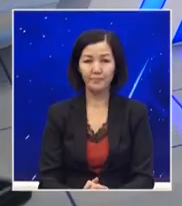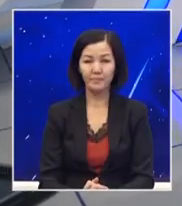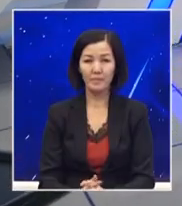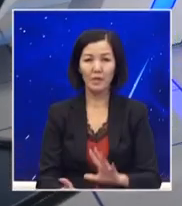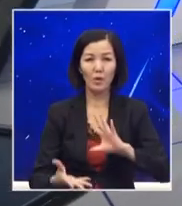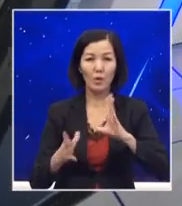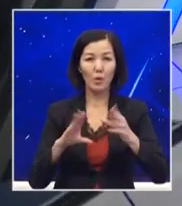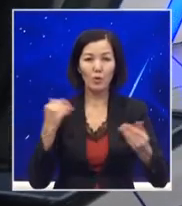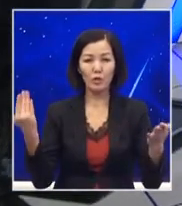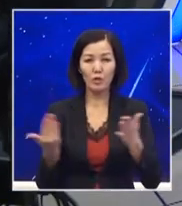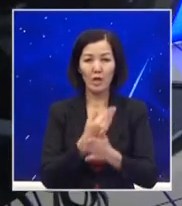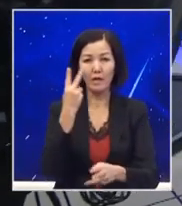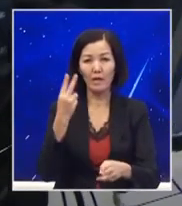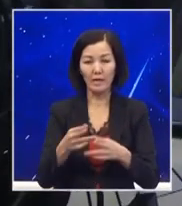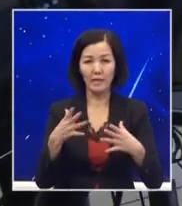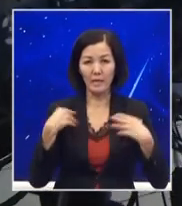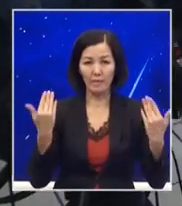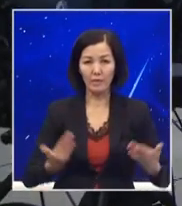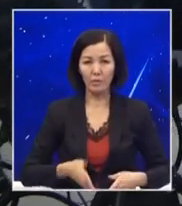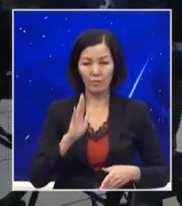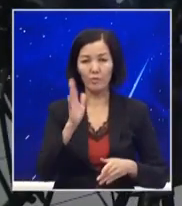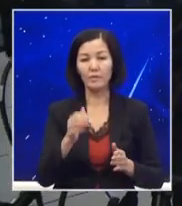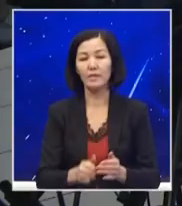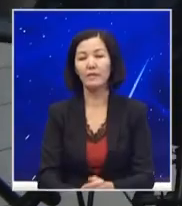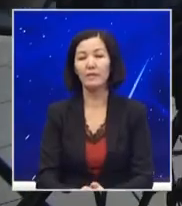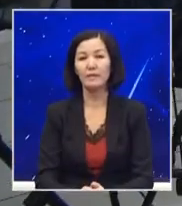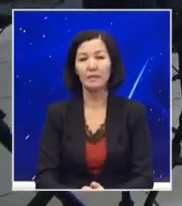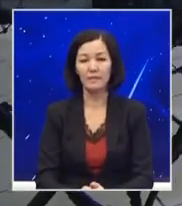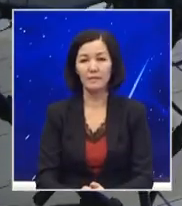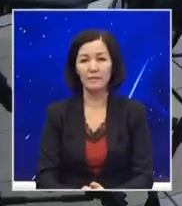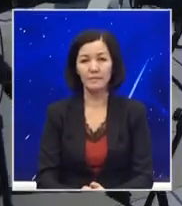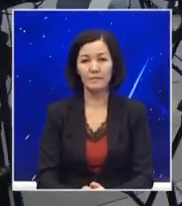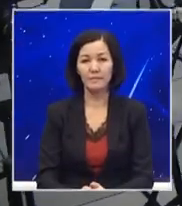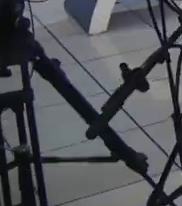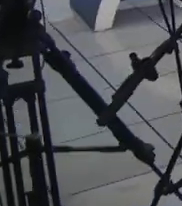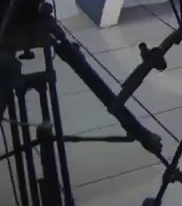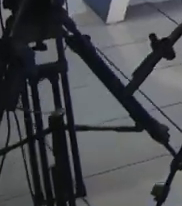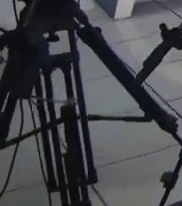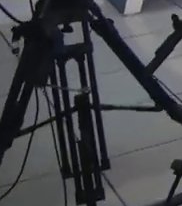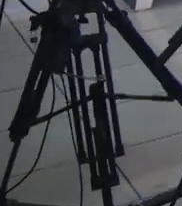Қадірменді көрермен, бүгінге айтар ақпараттар легі осы болды. Аман сау болыңыздар.